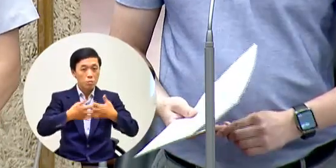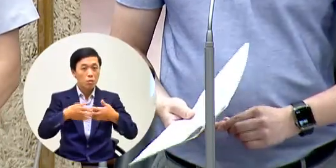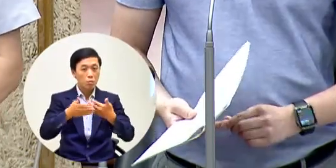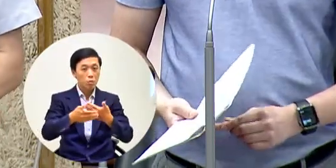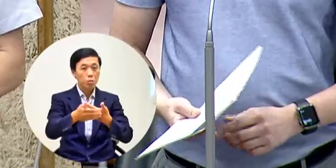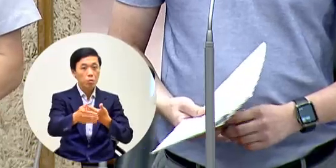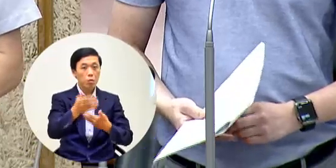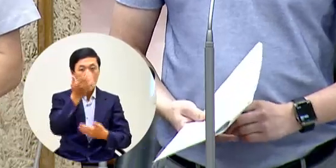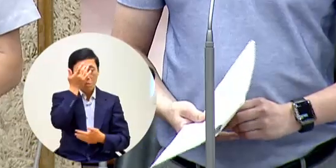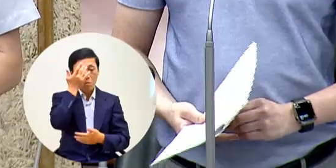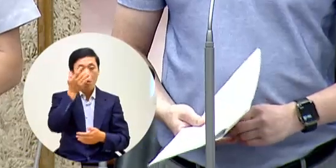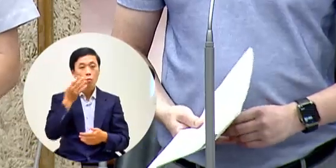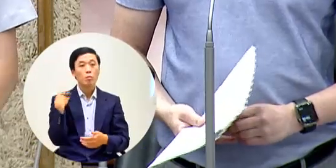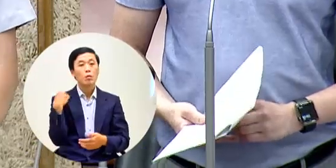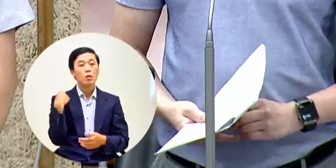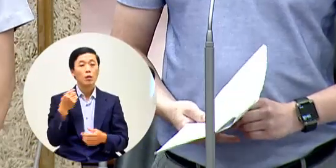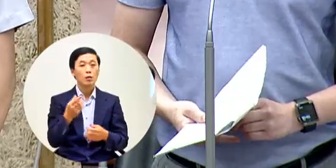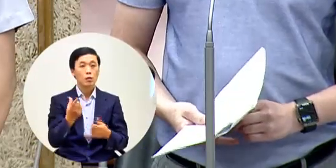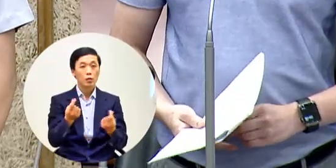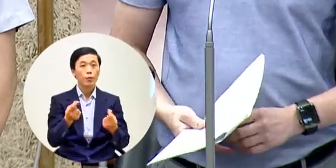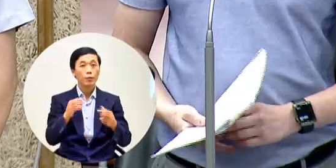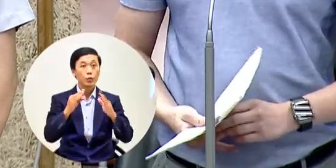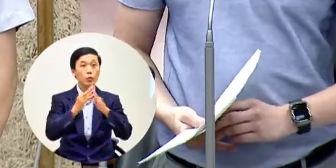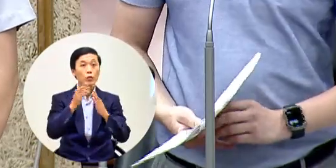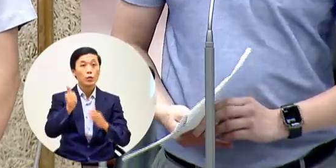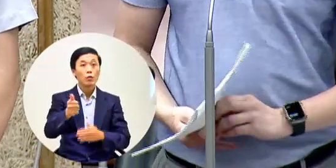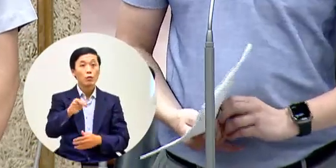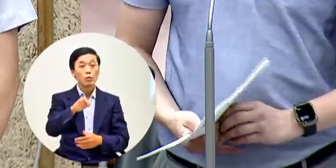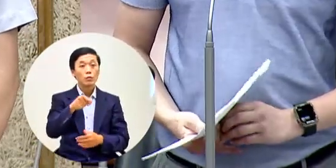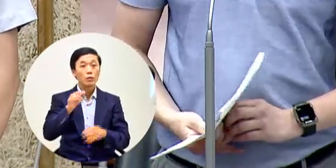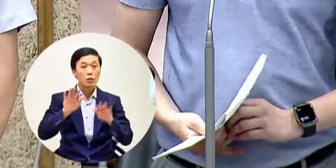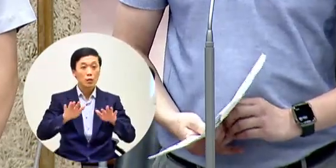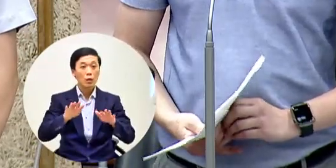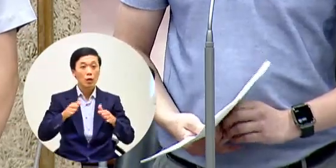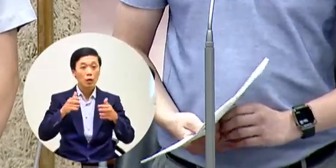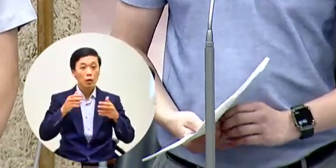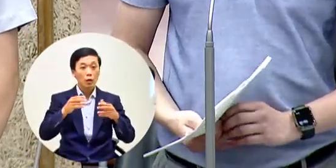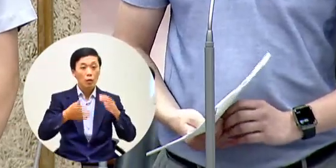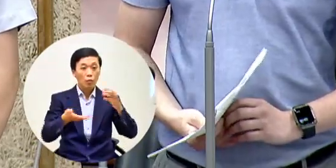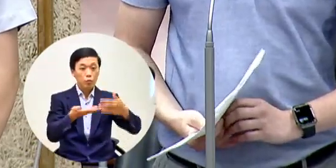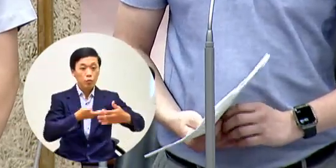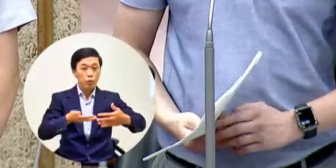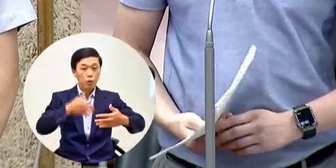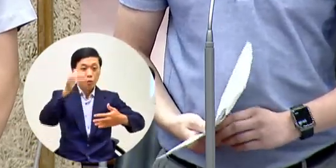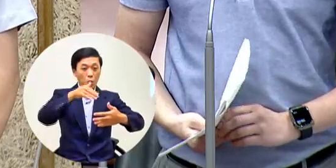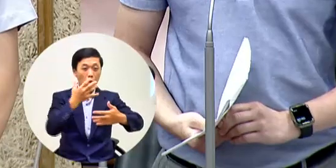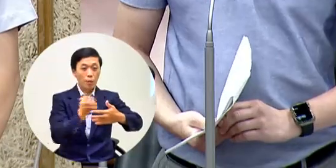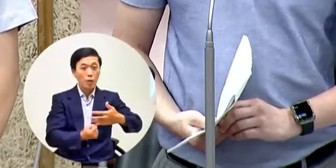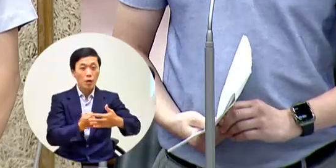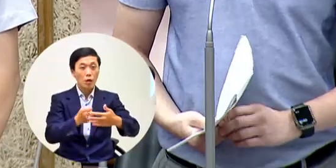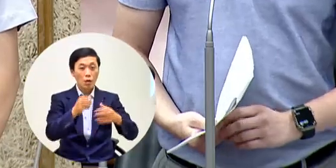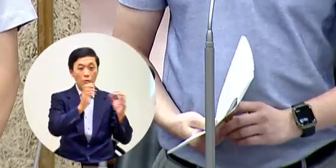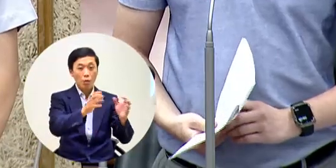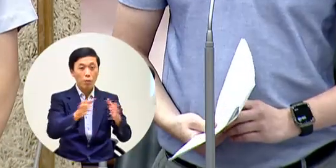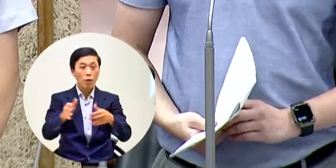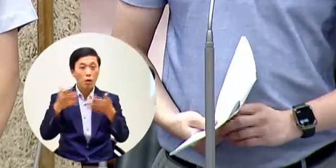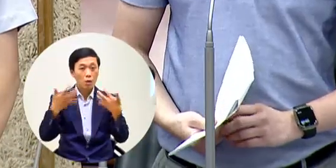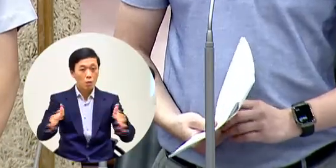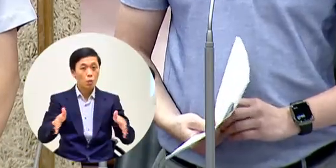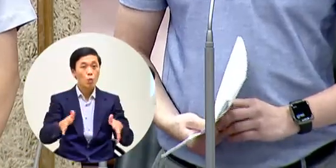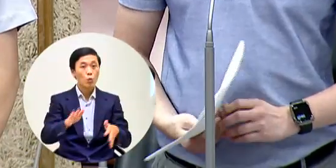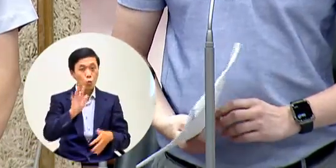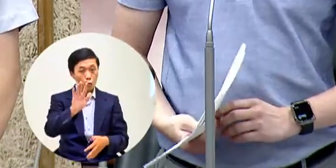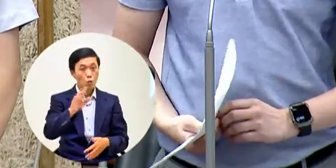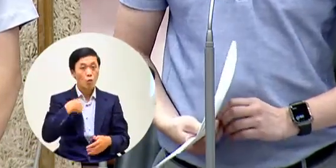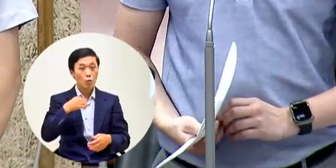们针对这些资讯， 局长，那么多现在也做了很多的自溶池，是不是讲在操作方面，咱是不是有